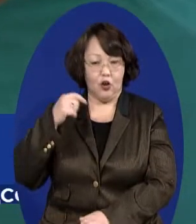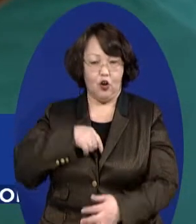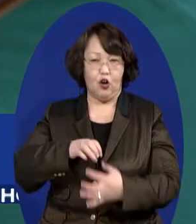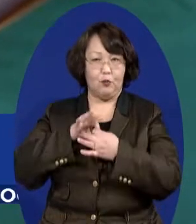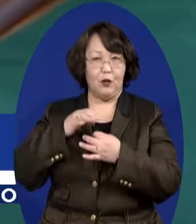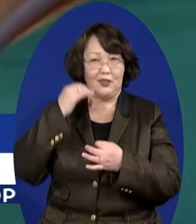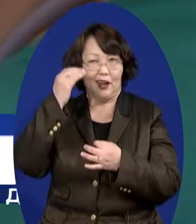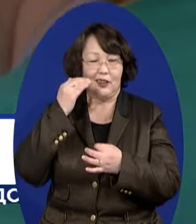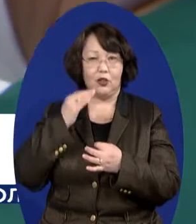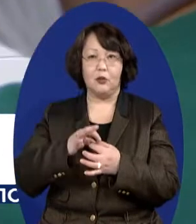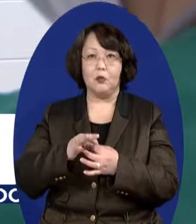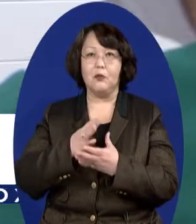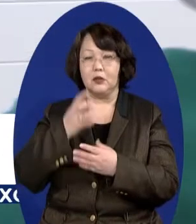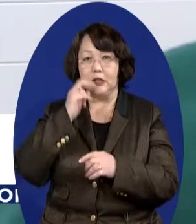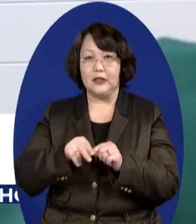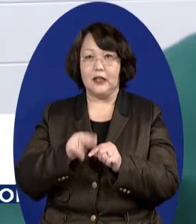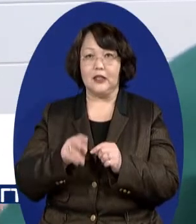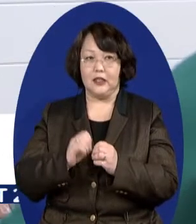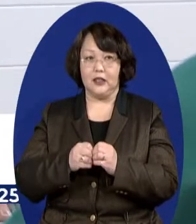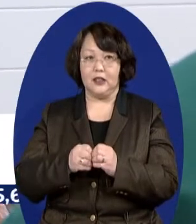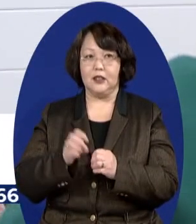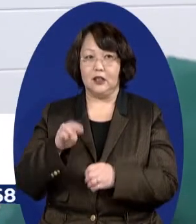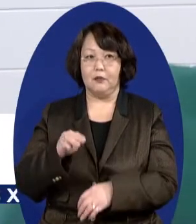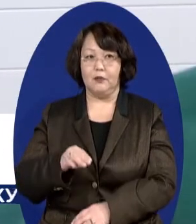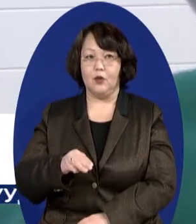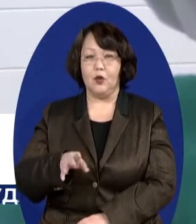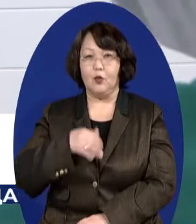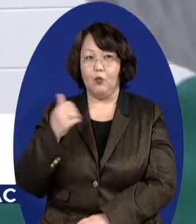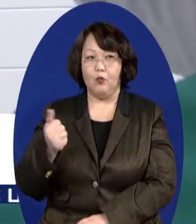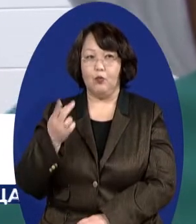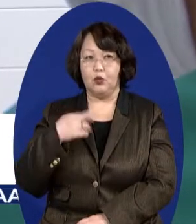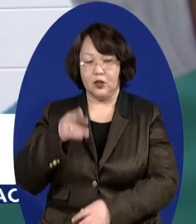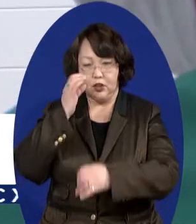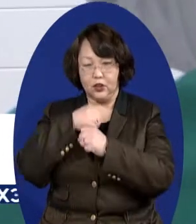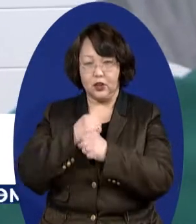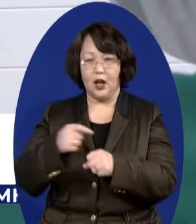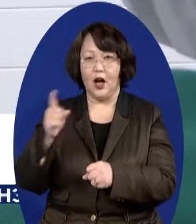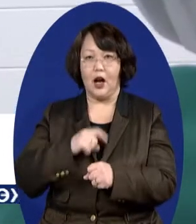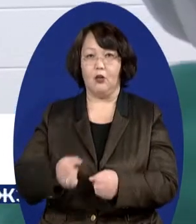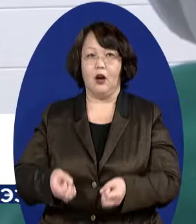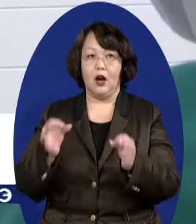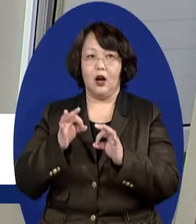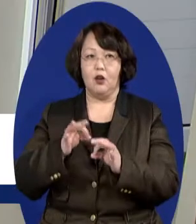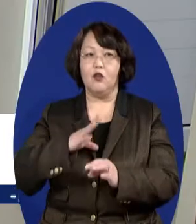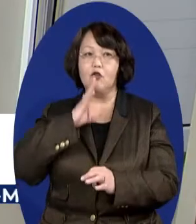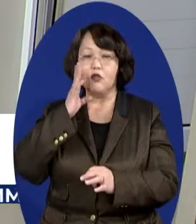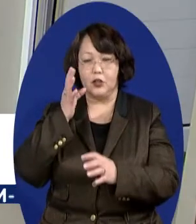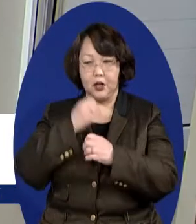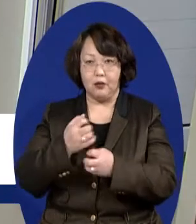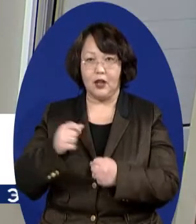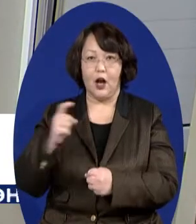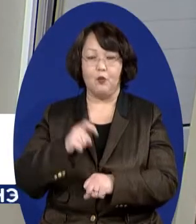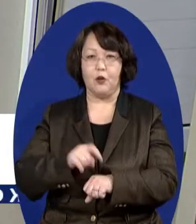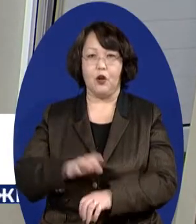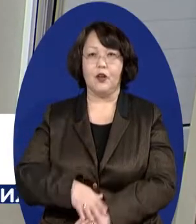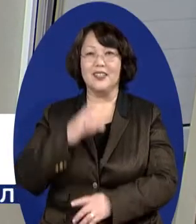байна. Хэмжүүлээ. Маш том юм биш. Бусад шинжилгээнүүднээс хариу нь гараагүй байгаа. Өглөө хасан шинжилгээнүүд.